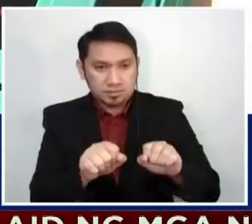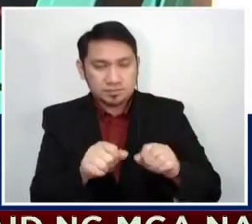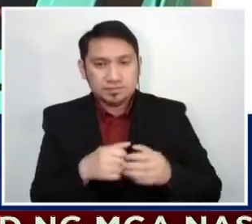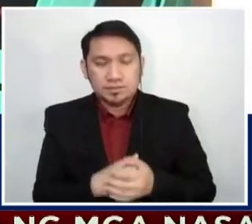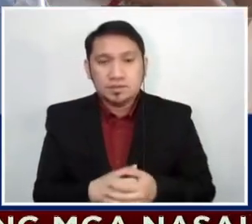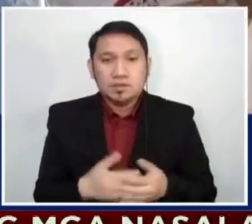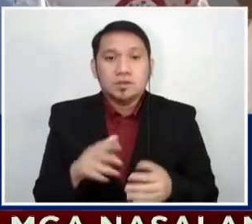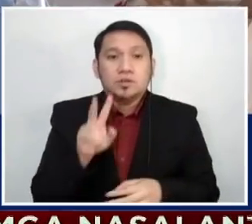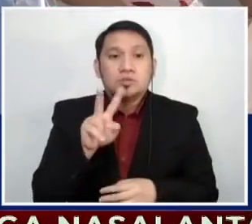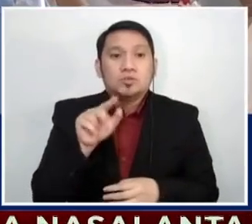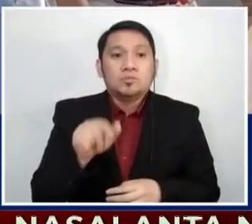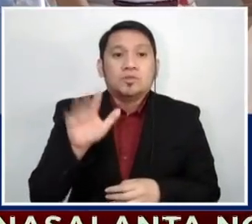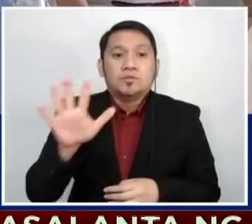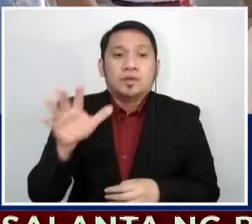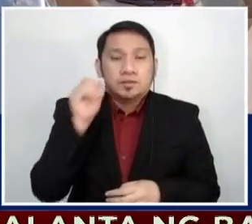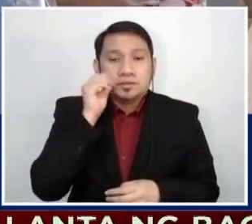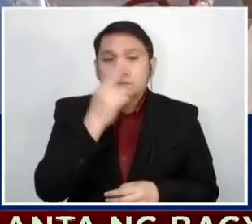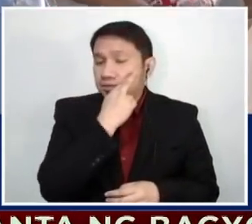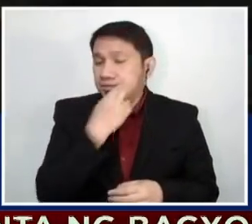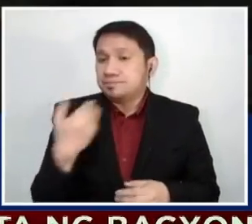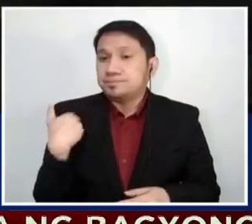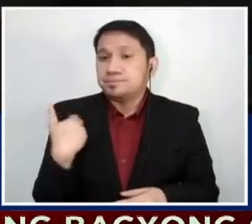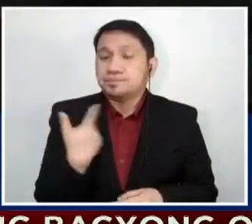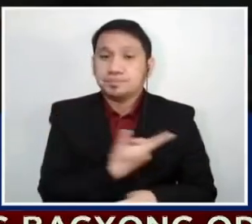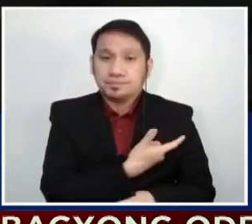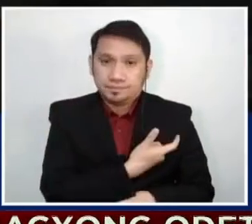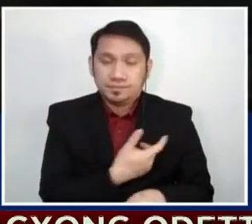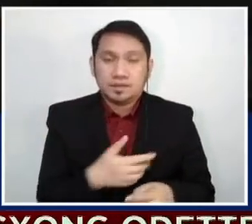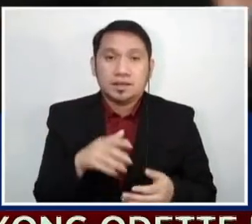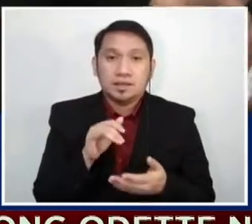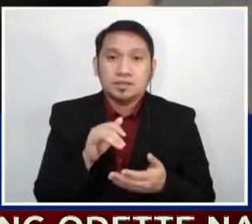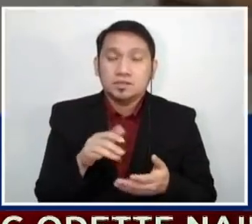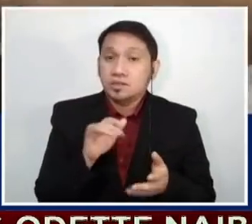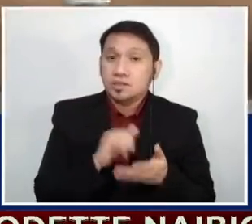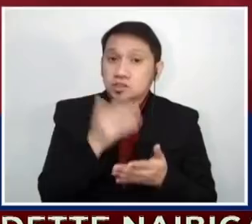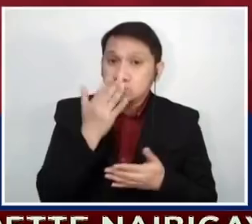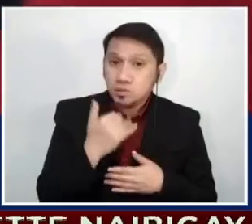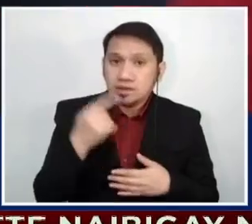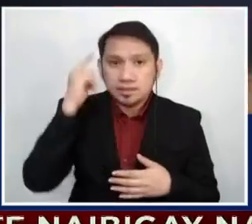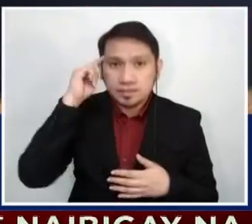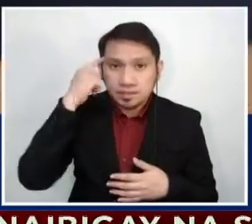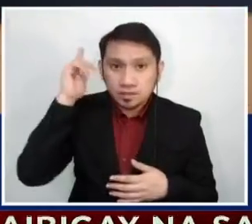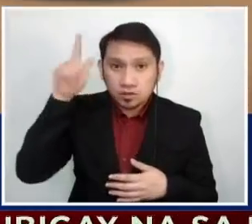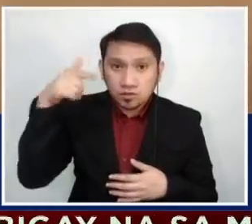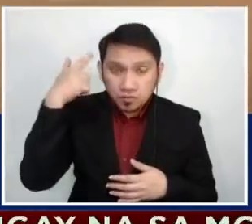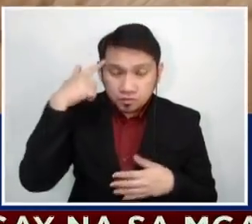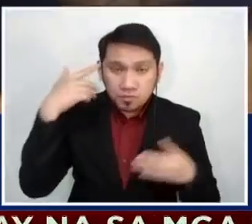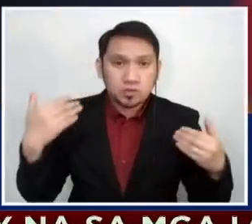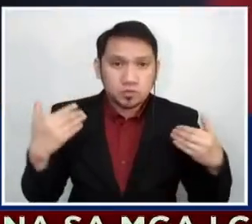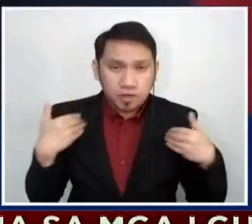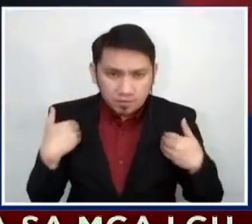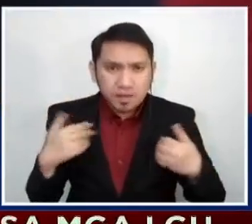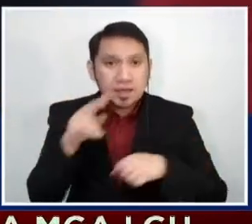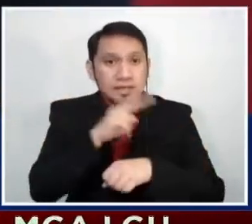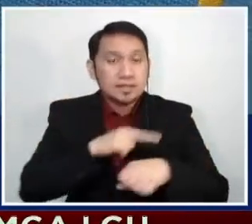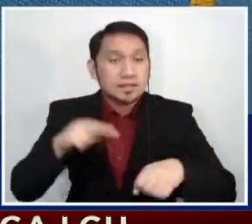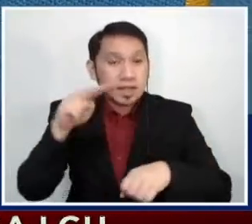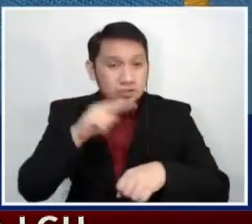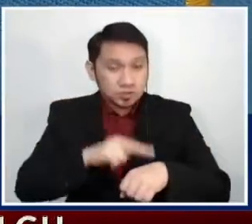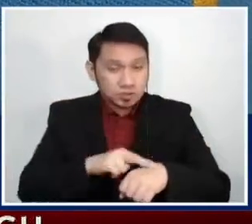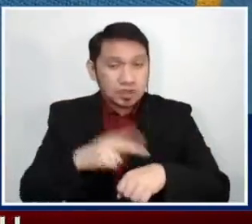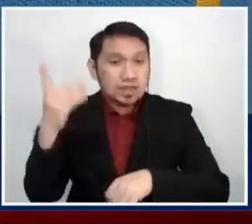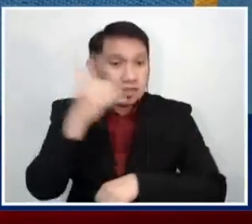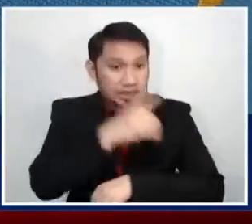senior citizens pa ang hindi bakunado kontra COVID, kaya pinag-iisipan ng gobyerno na magdaos ng National Vaccination Day